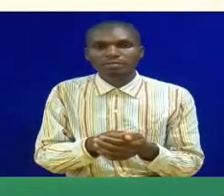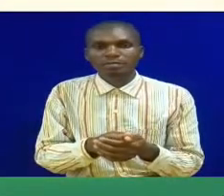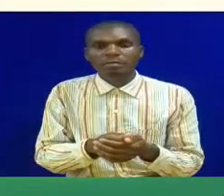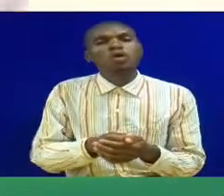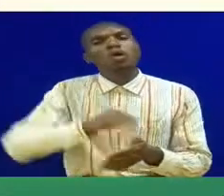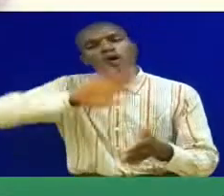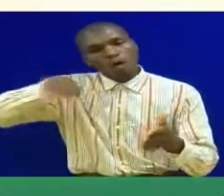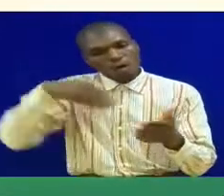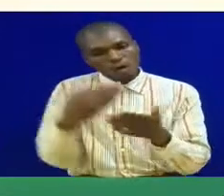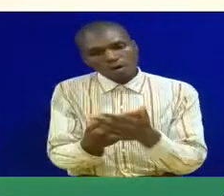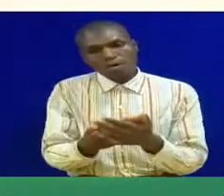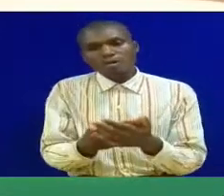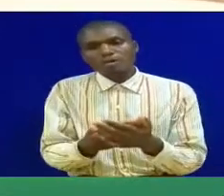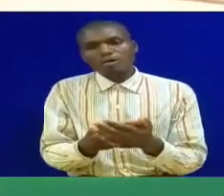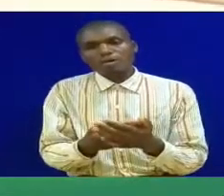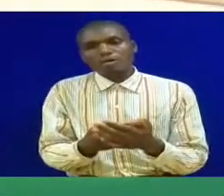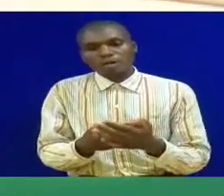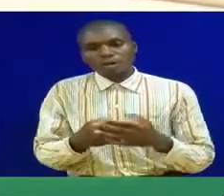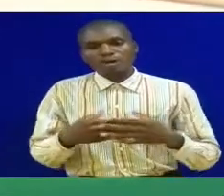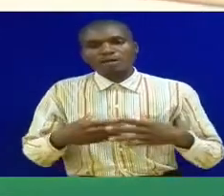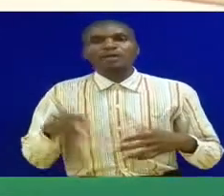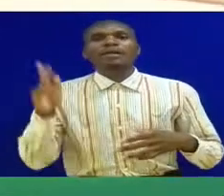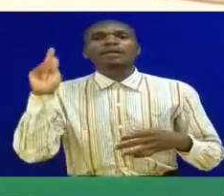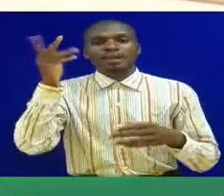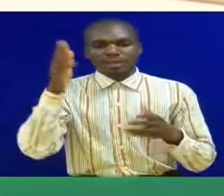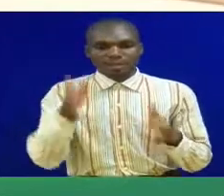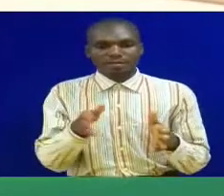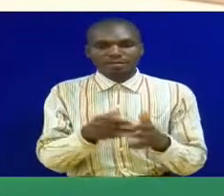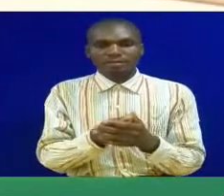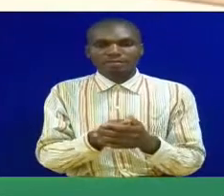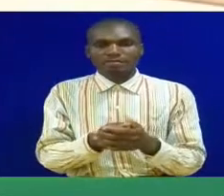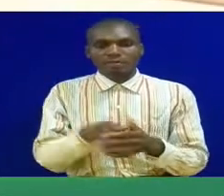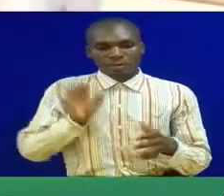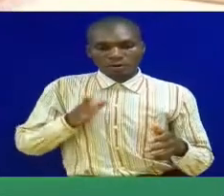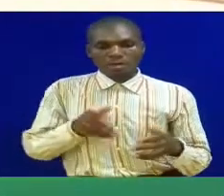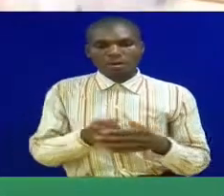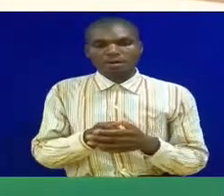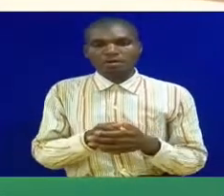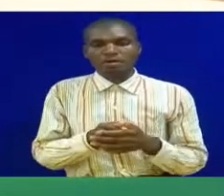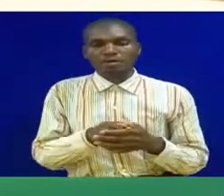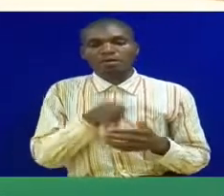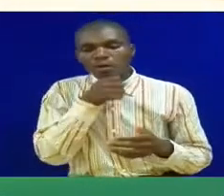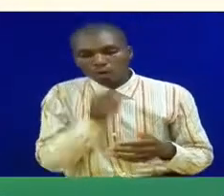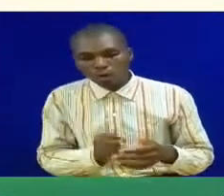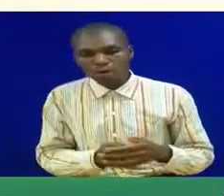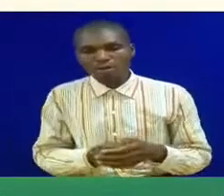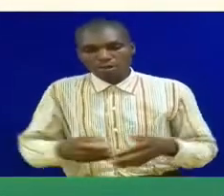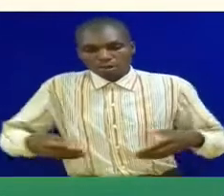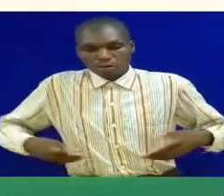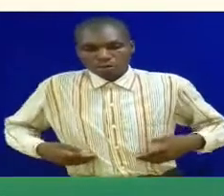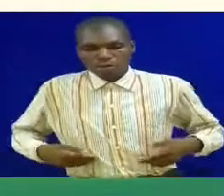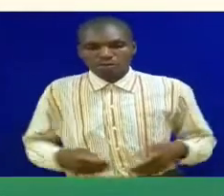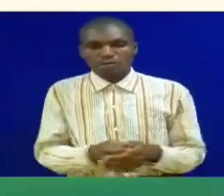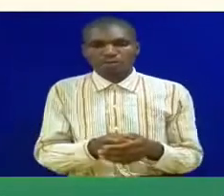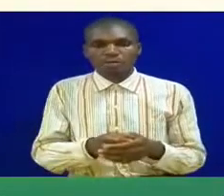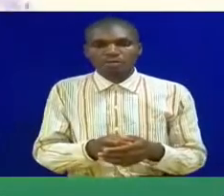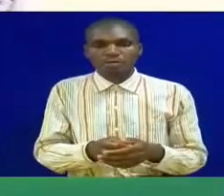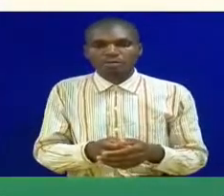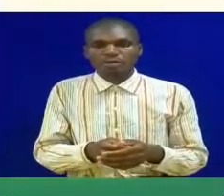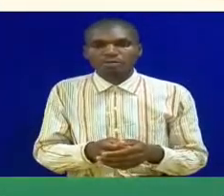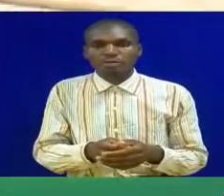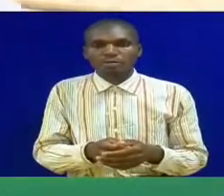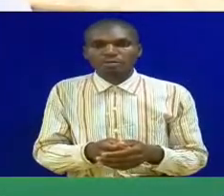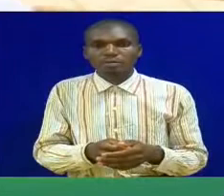mkenya, kwanza mtoto, watu wazima, kina mama, na wazee, utakuwa chini ya bima